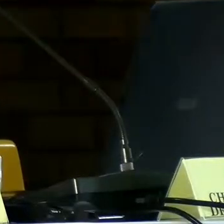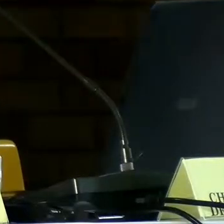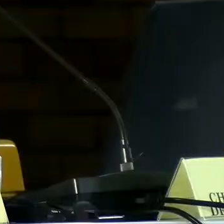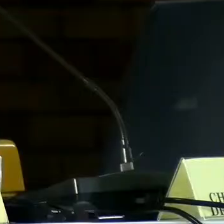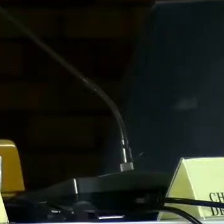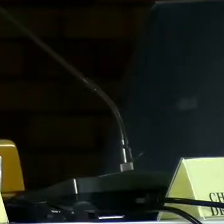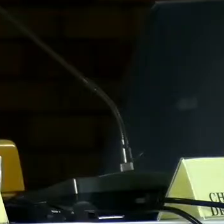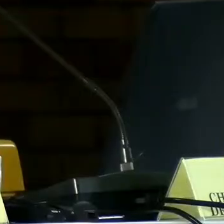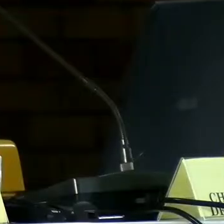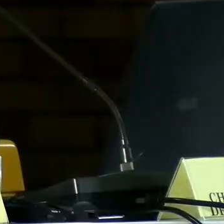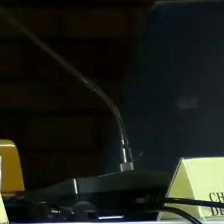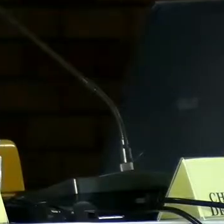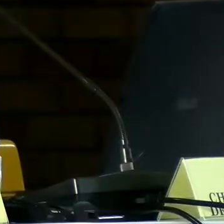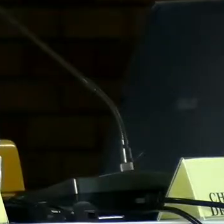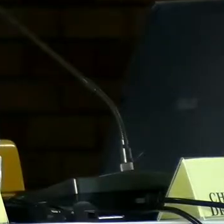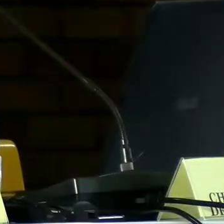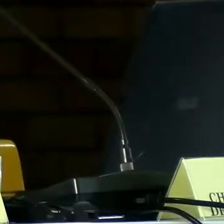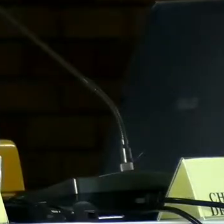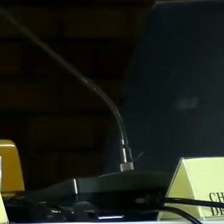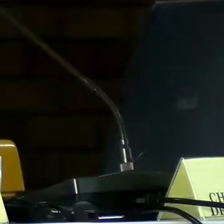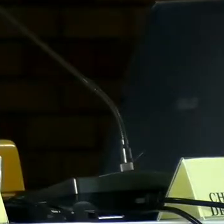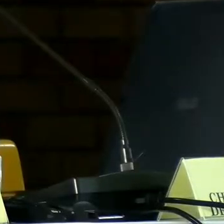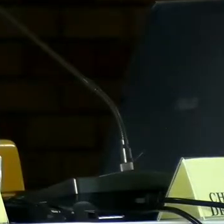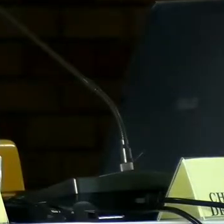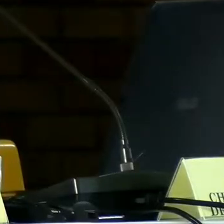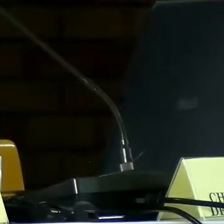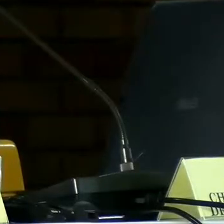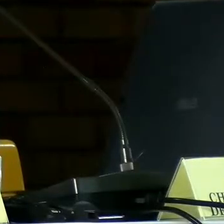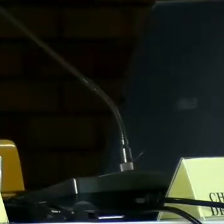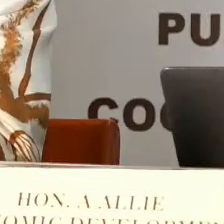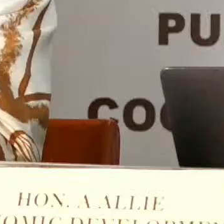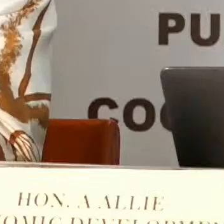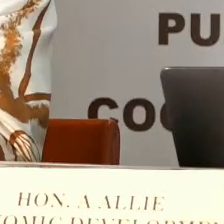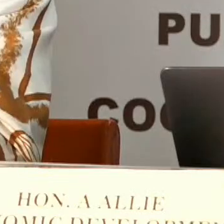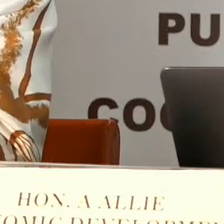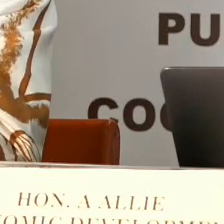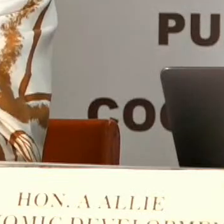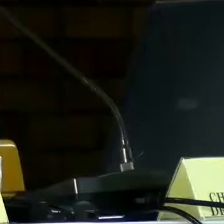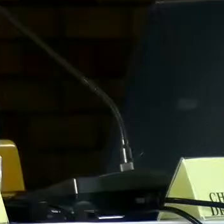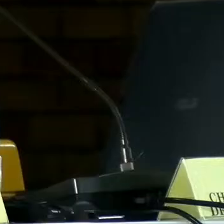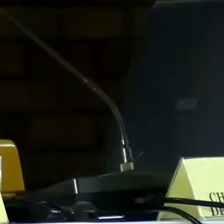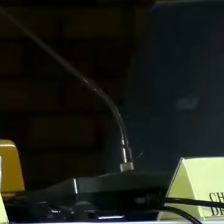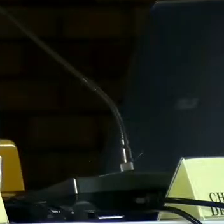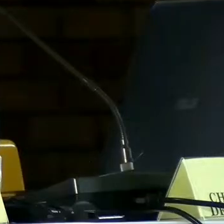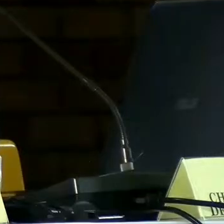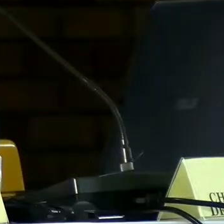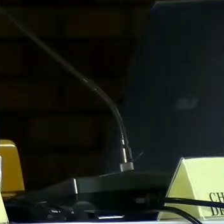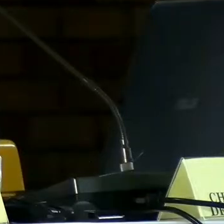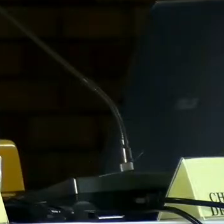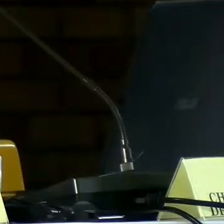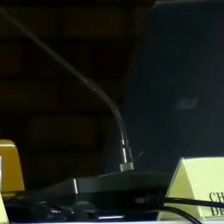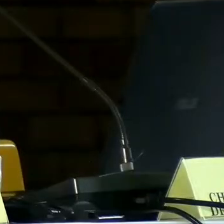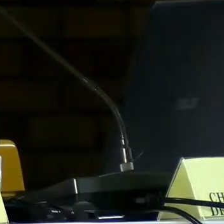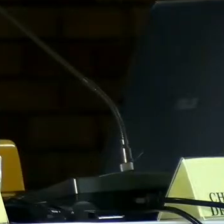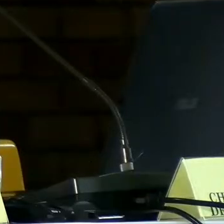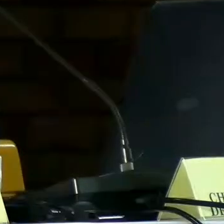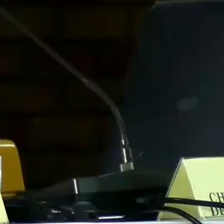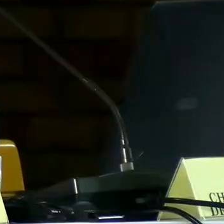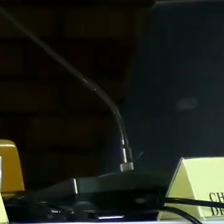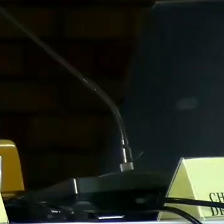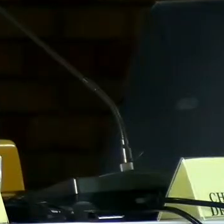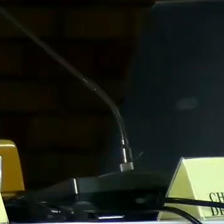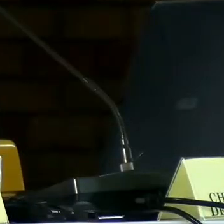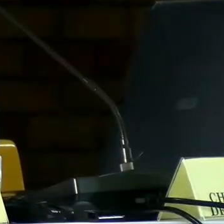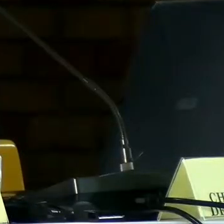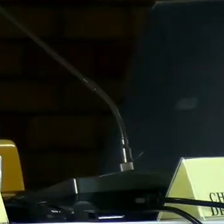gemeenskap se eie kulturele waardes en godsdiens. So ons het nie 'n probleem om te open met gebed nie. Ons het net nie iemand in